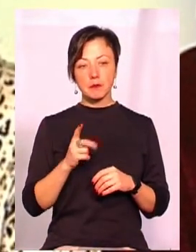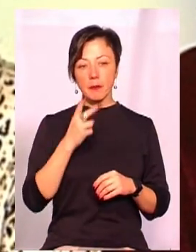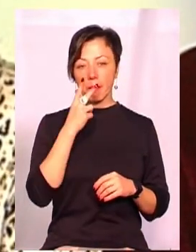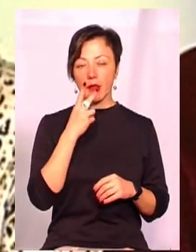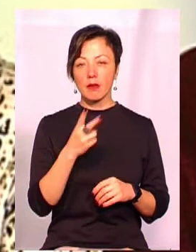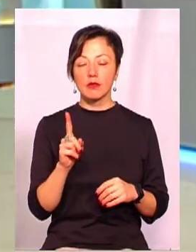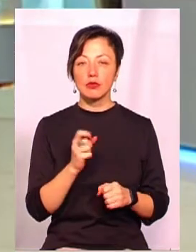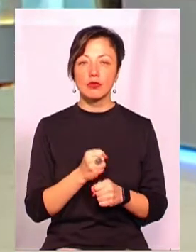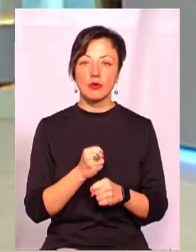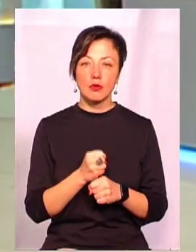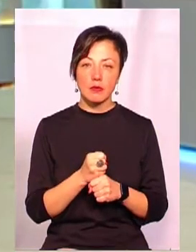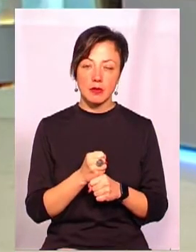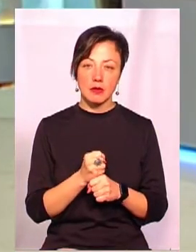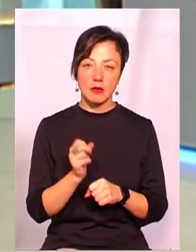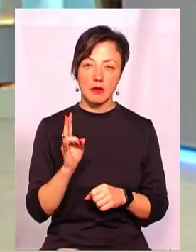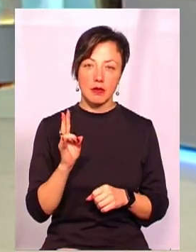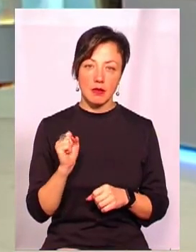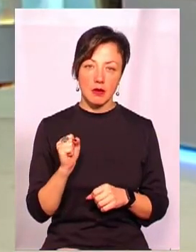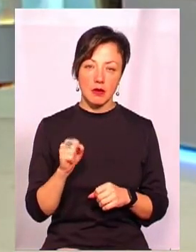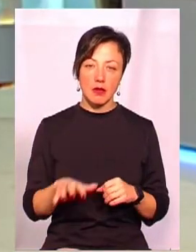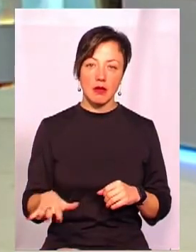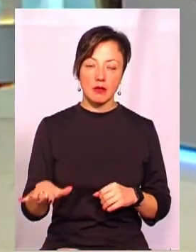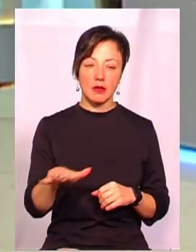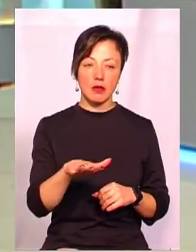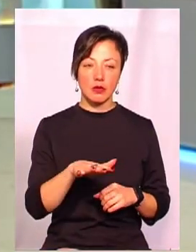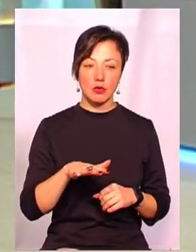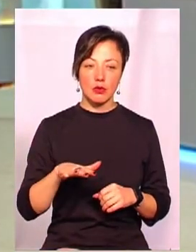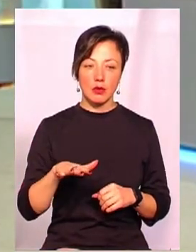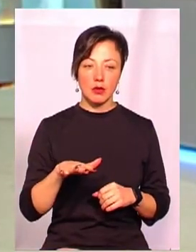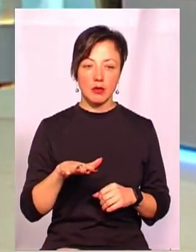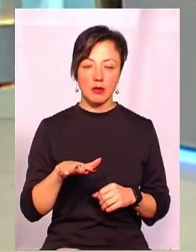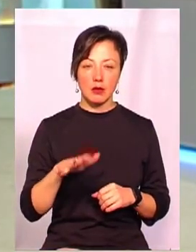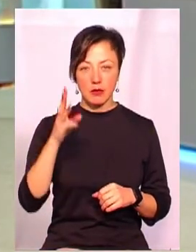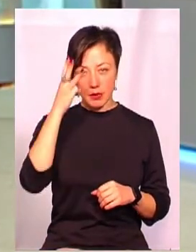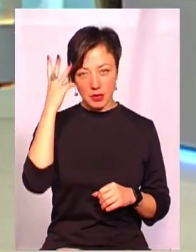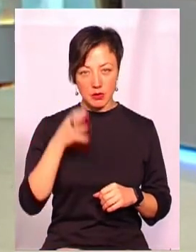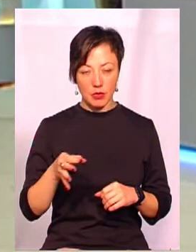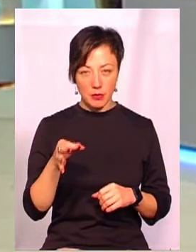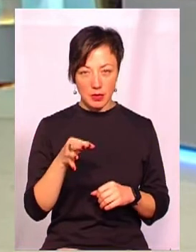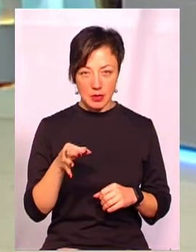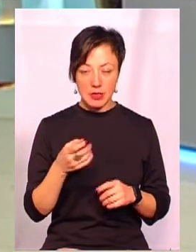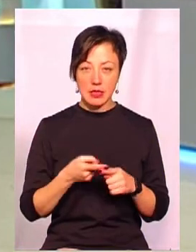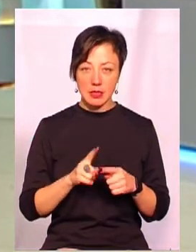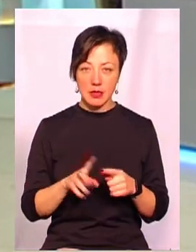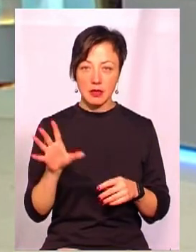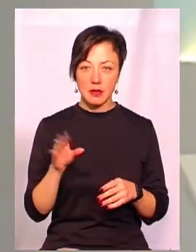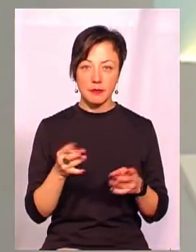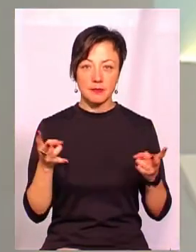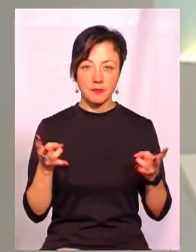побачити, що робиться на території у Хмельницькій області. Тобто це